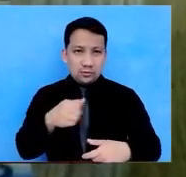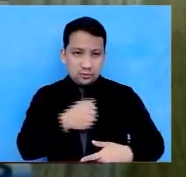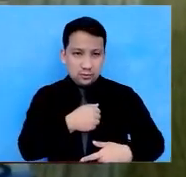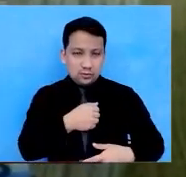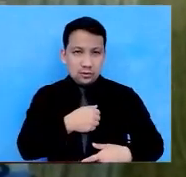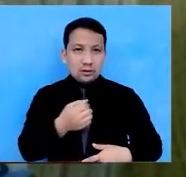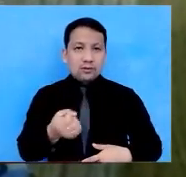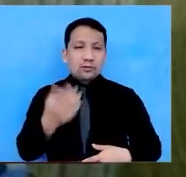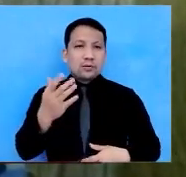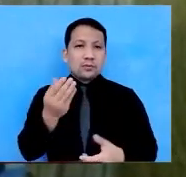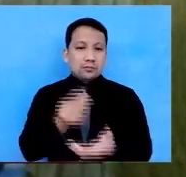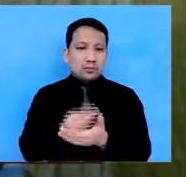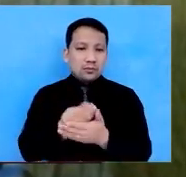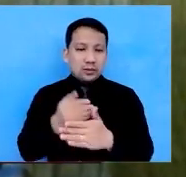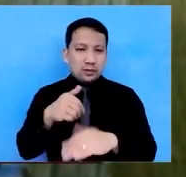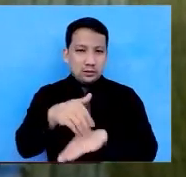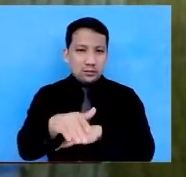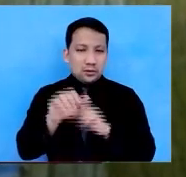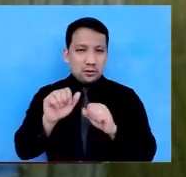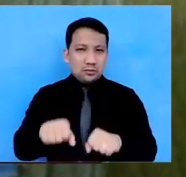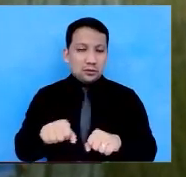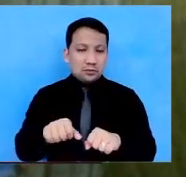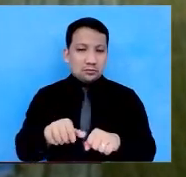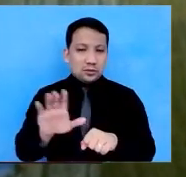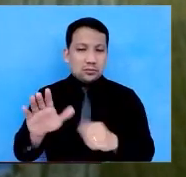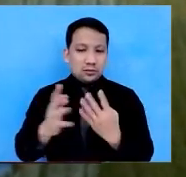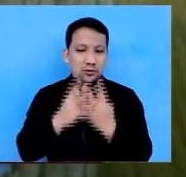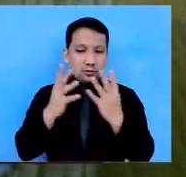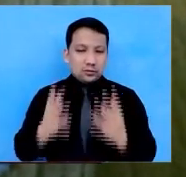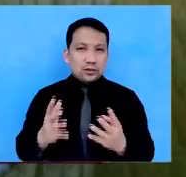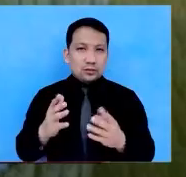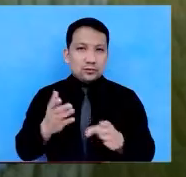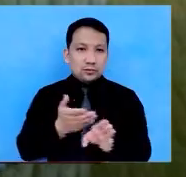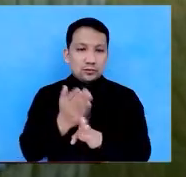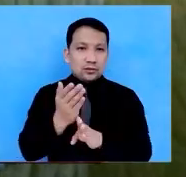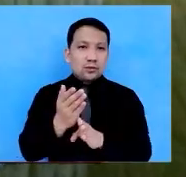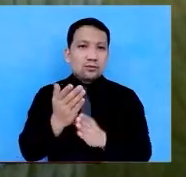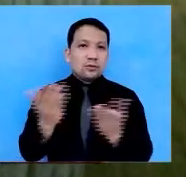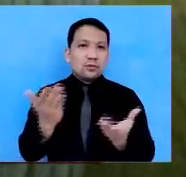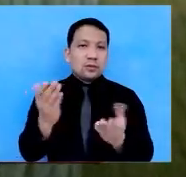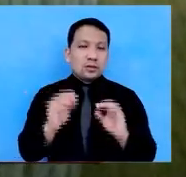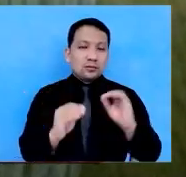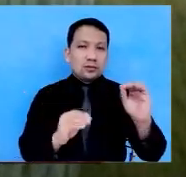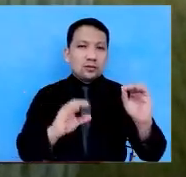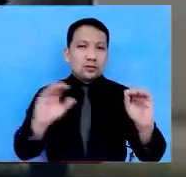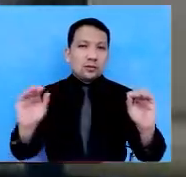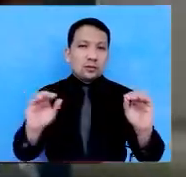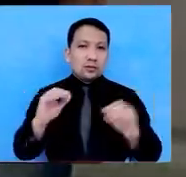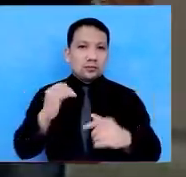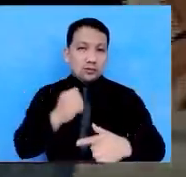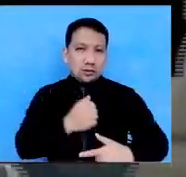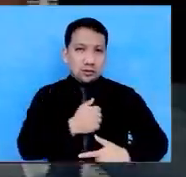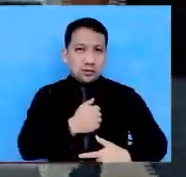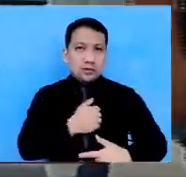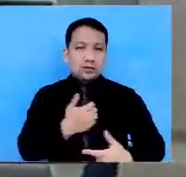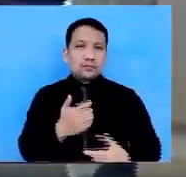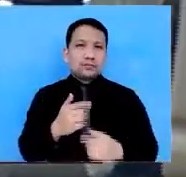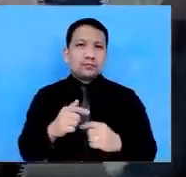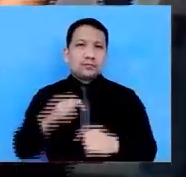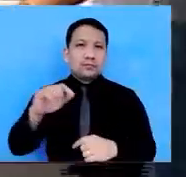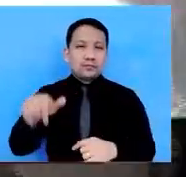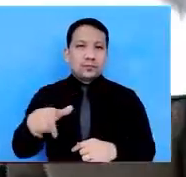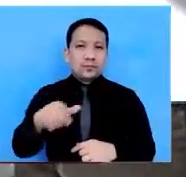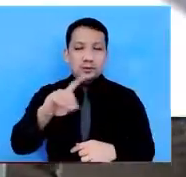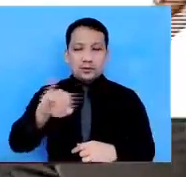sa perang ipinadadala para sa mga preso na ipinadadaan sa online wallet na pagmamay-ari ng mga jail guard. Sabi naman ni Justice Secretary